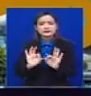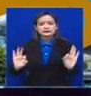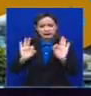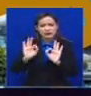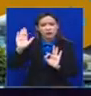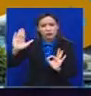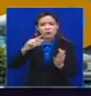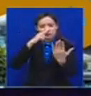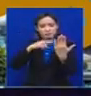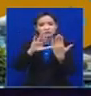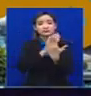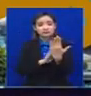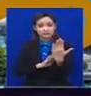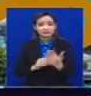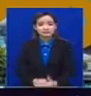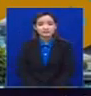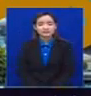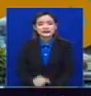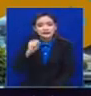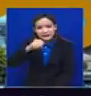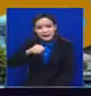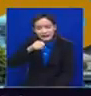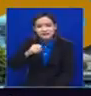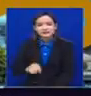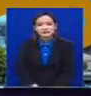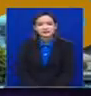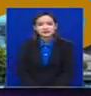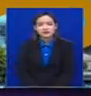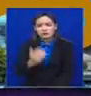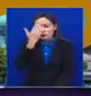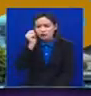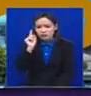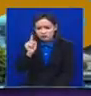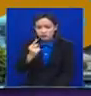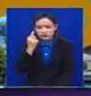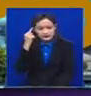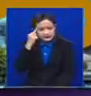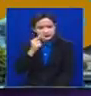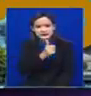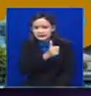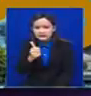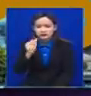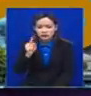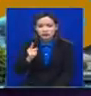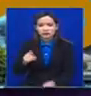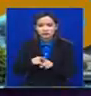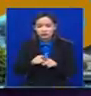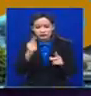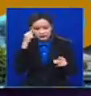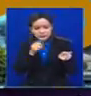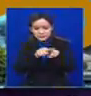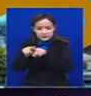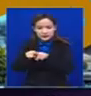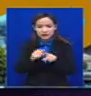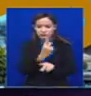ทศทั้งนั้นเลยนะครับคุณลุง ใช่แล้วหลานจึงต้องใช้ความรอบคอบและผ่านความเห็นชอบจากทั้งสองส